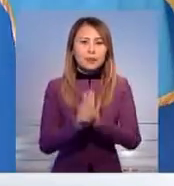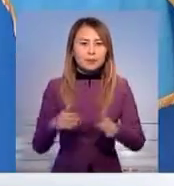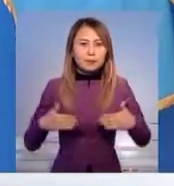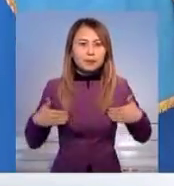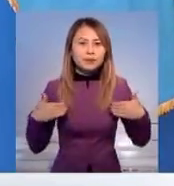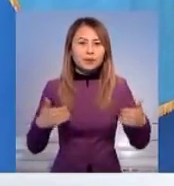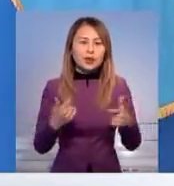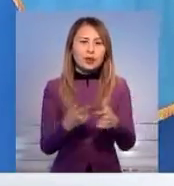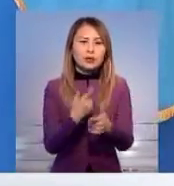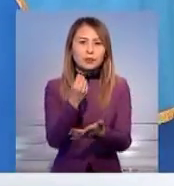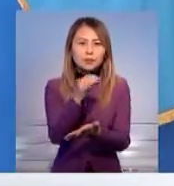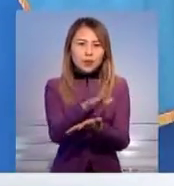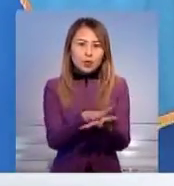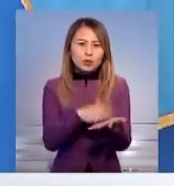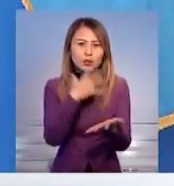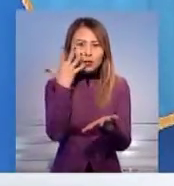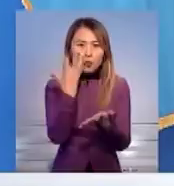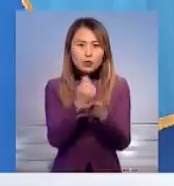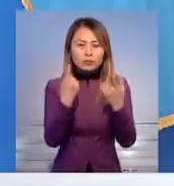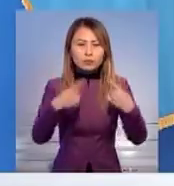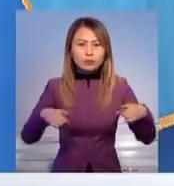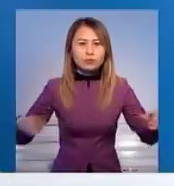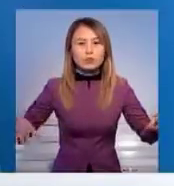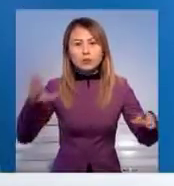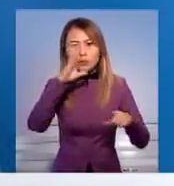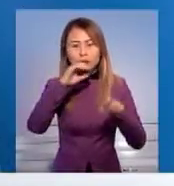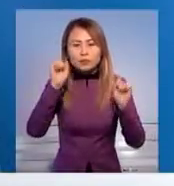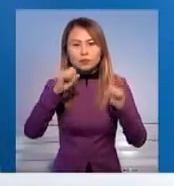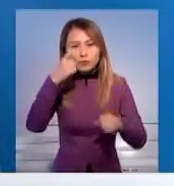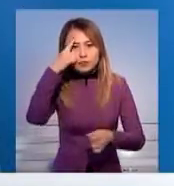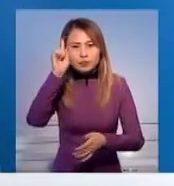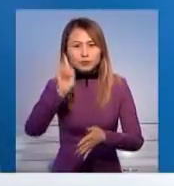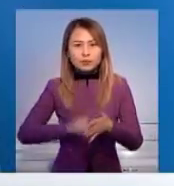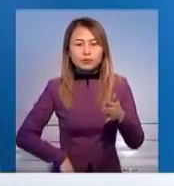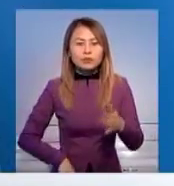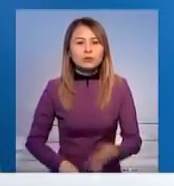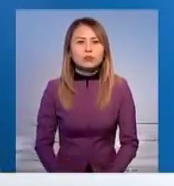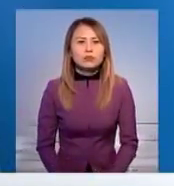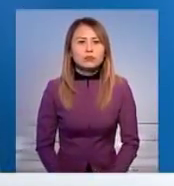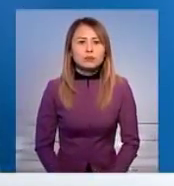құттықтап, әрмен қарайда өскелең ұрпаққа өнеге бола беретіндеріне сенім білдірді.